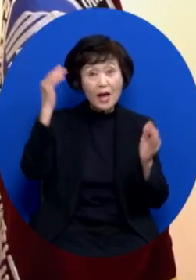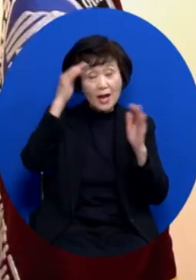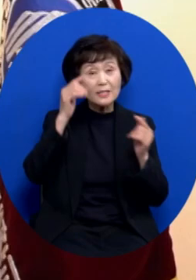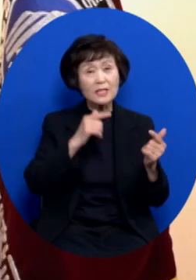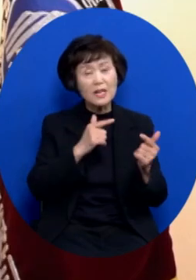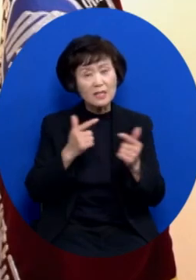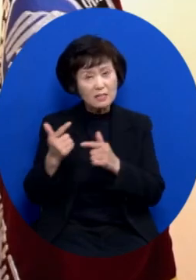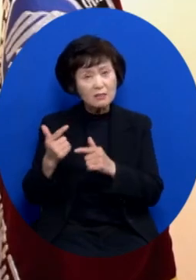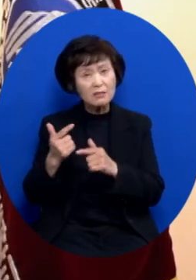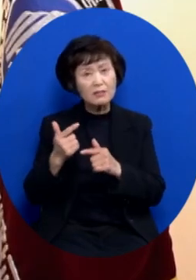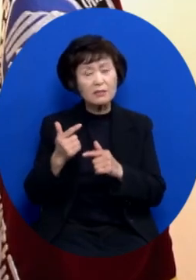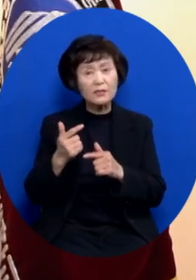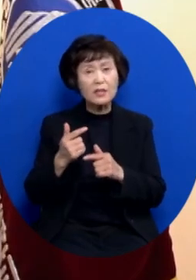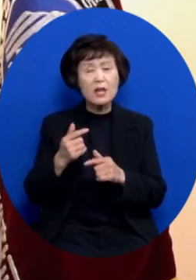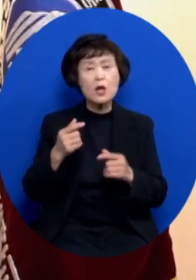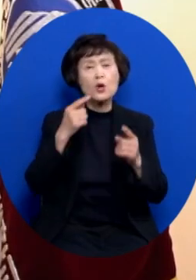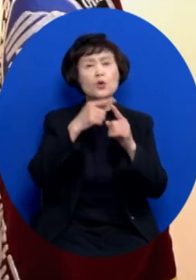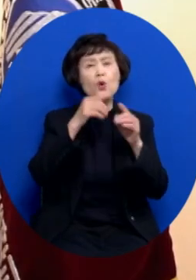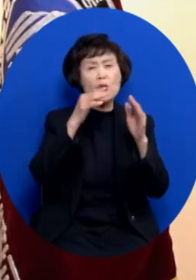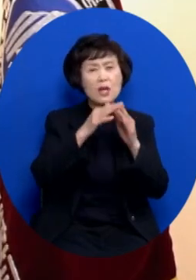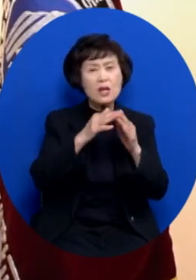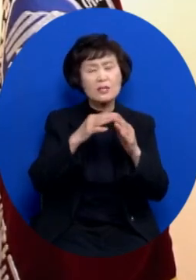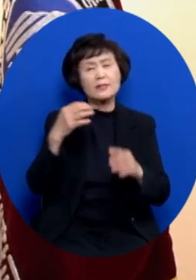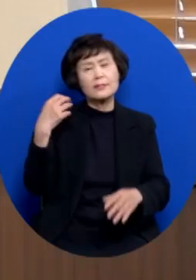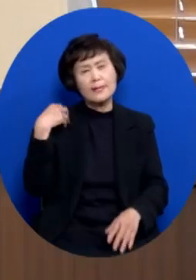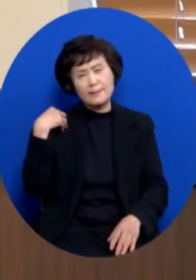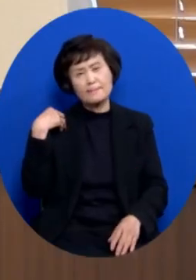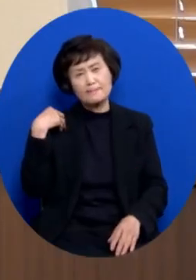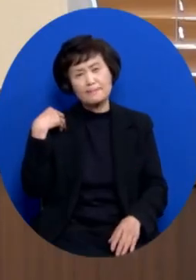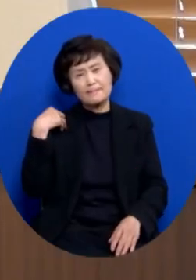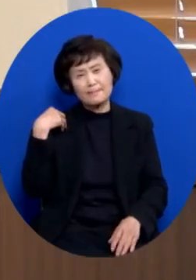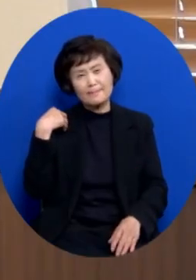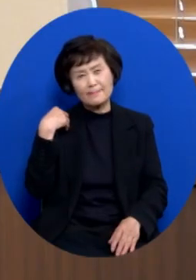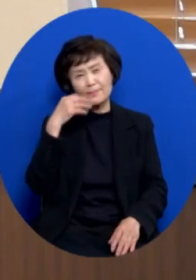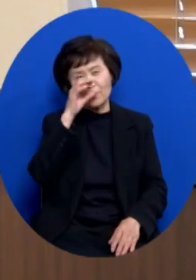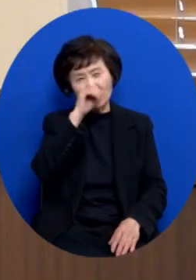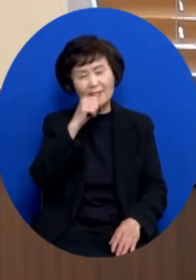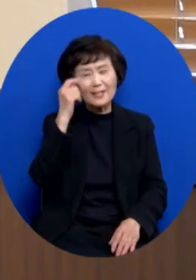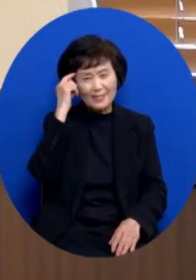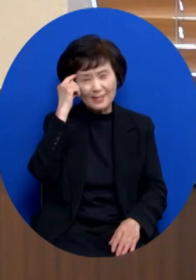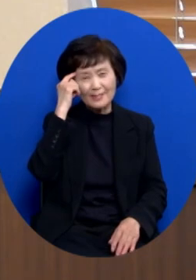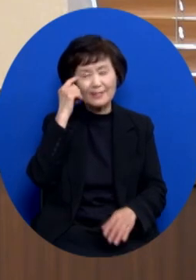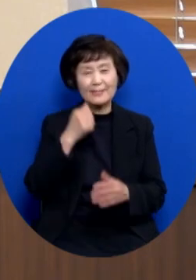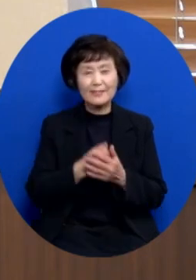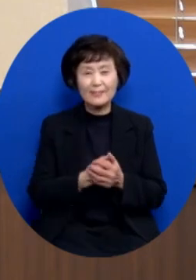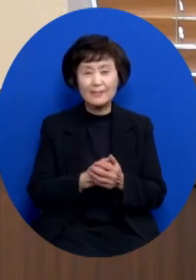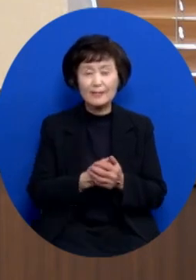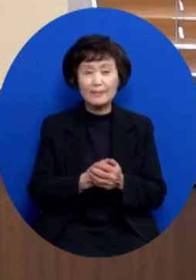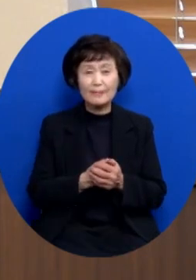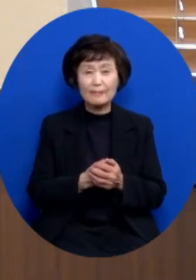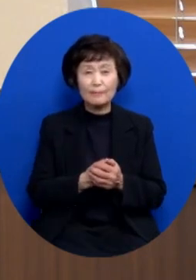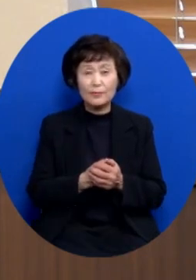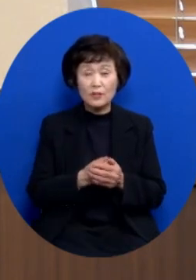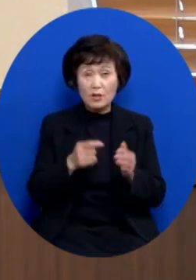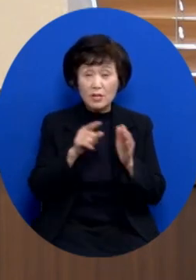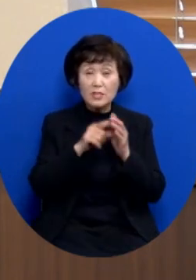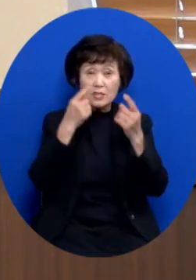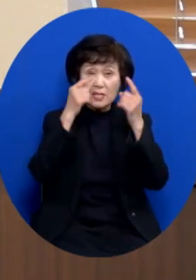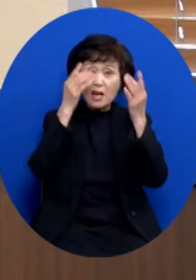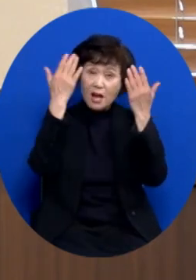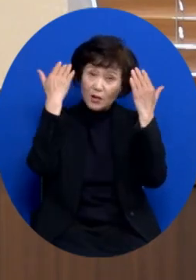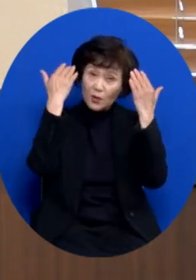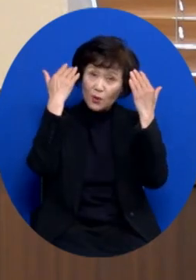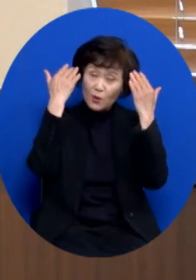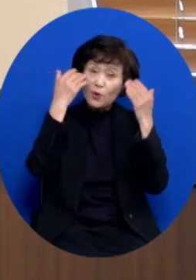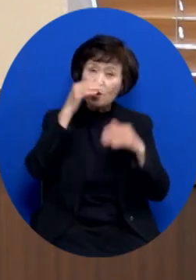교회에서 좀 책임져 주시면 좋겠다 그런 마음을 갖고 있고요. 또 이 신학교들이